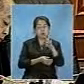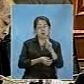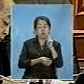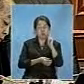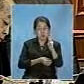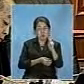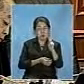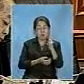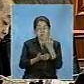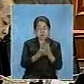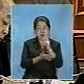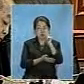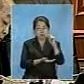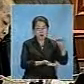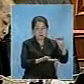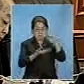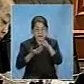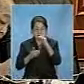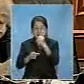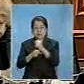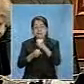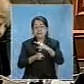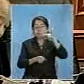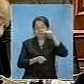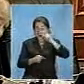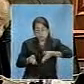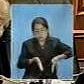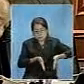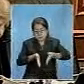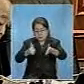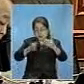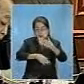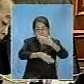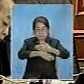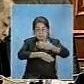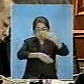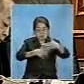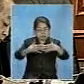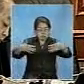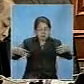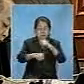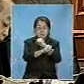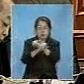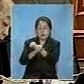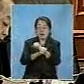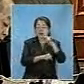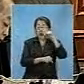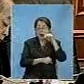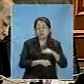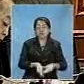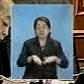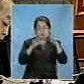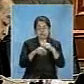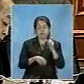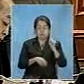ในระบบบริหารจัดการน้ำแบบบูรณาการก็ถือเป็นส่วนหนึ่งของการดำเนินการที่สำคัญที่ทำให้ประเทศมีเสถียรภาพได้อย่างต่อเนื่องในระยะ